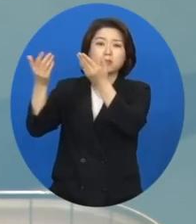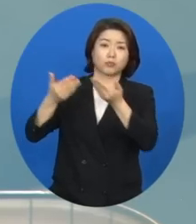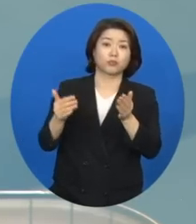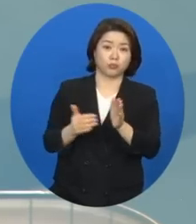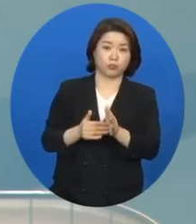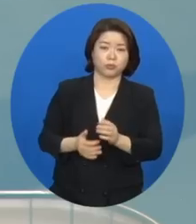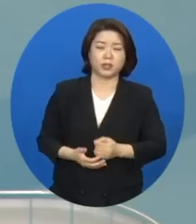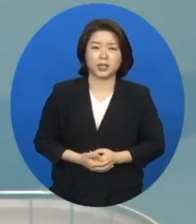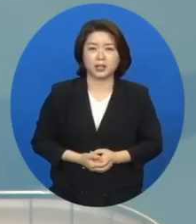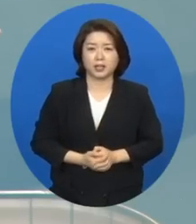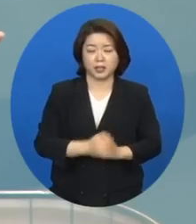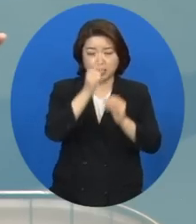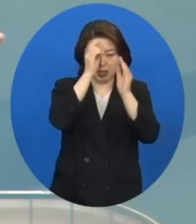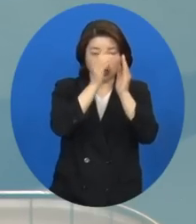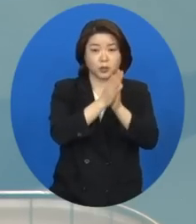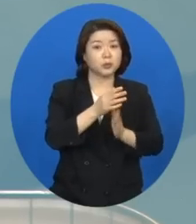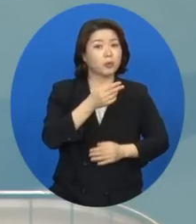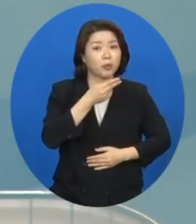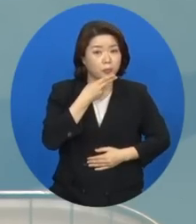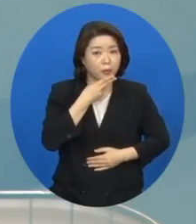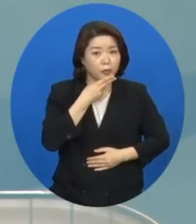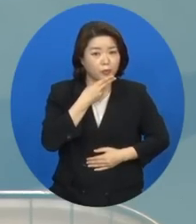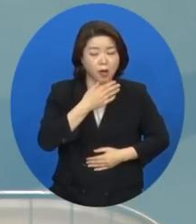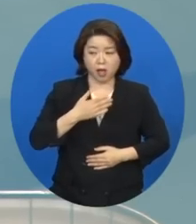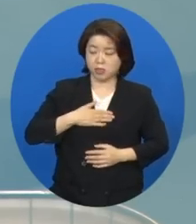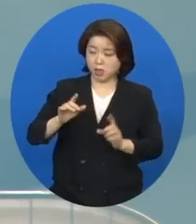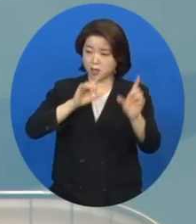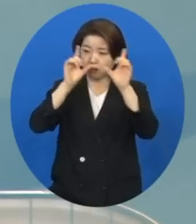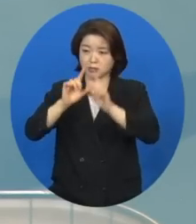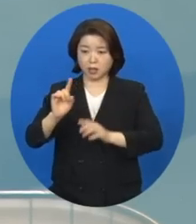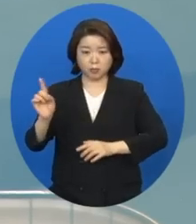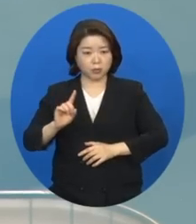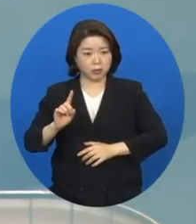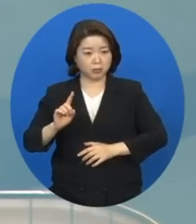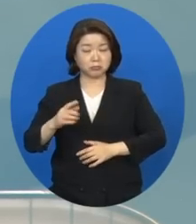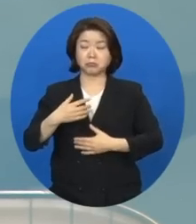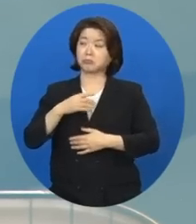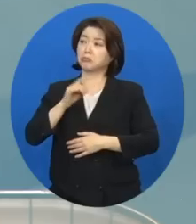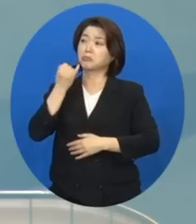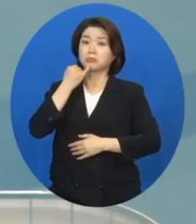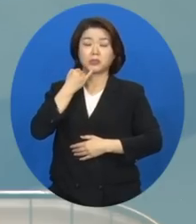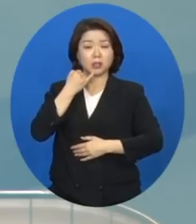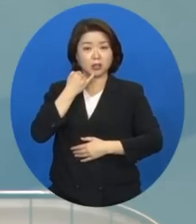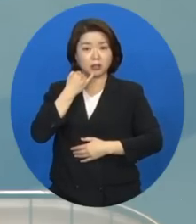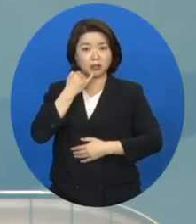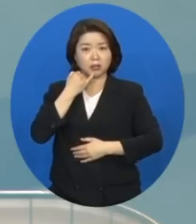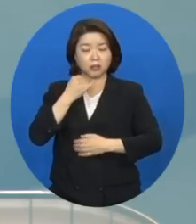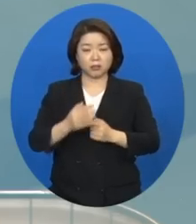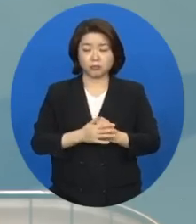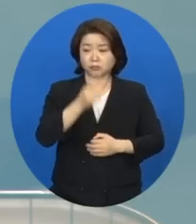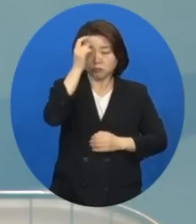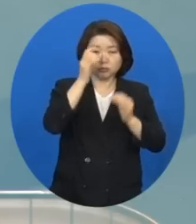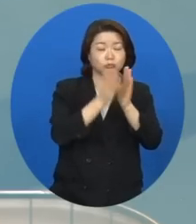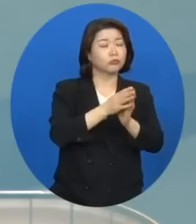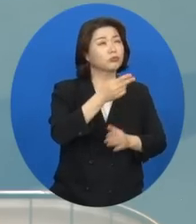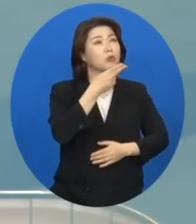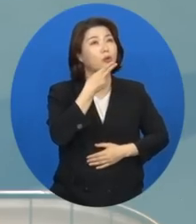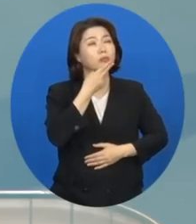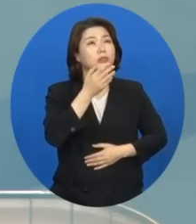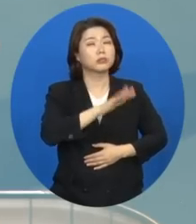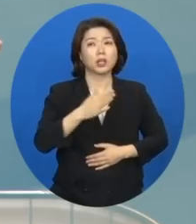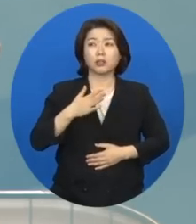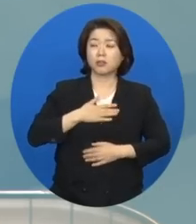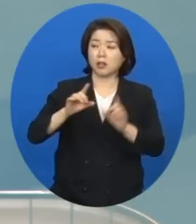여러분, 기도하지 않는데 내 삶이 아무렇지 않다면, 기도도 하지 않았는데 내 삶이 잘